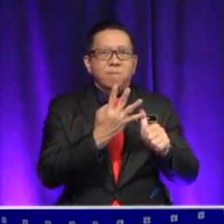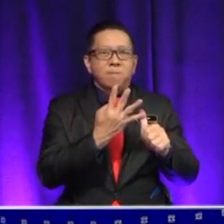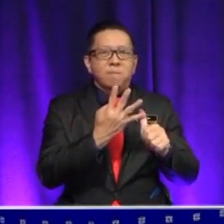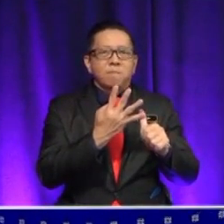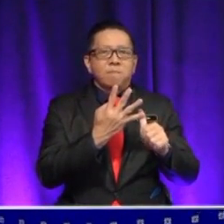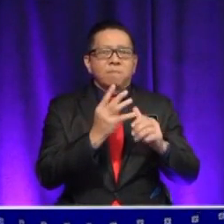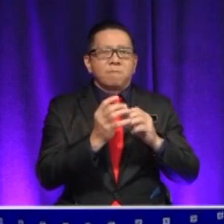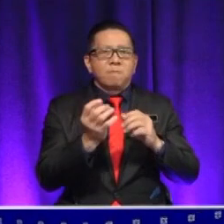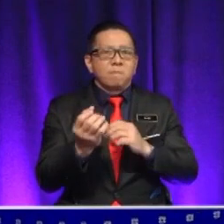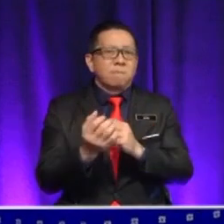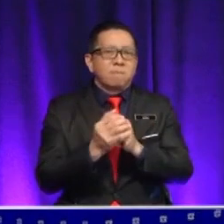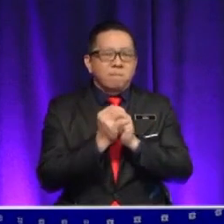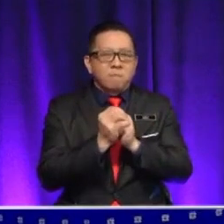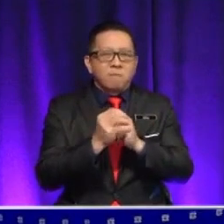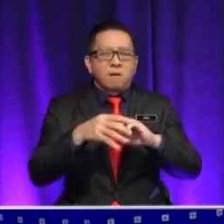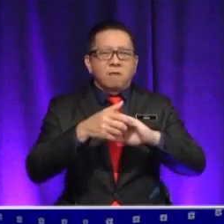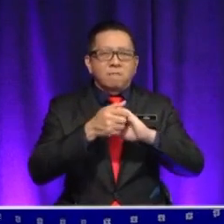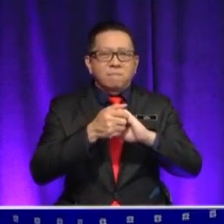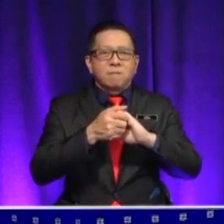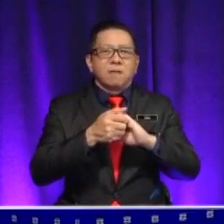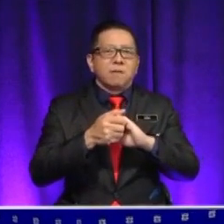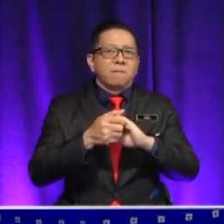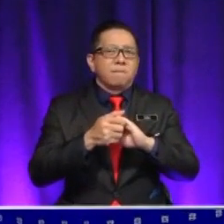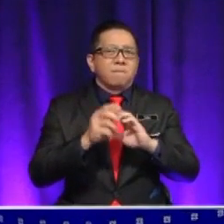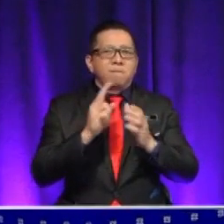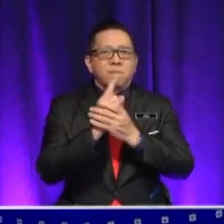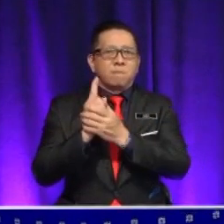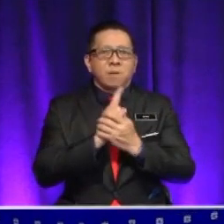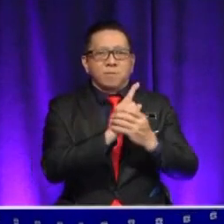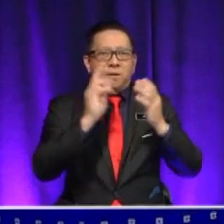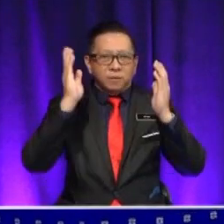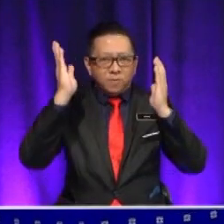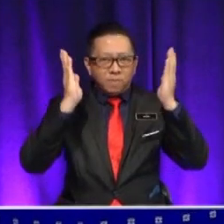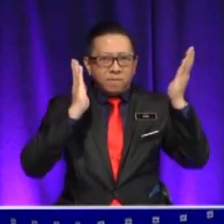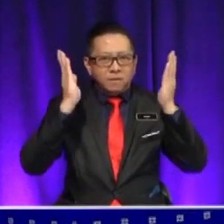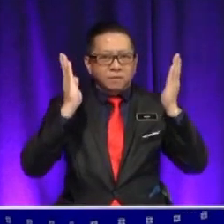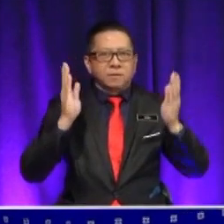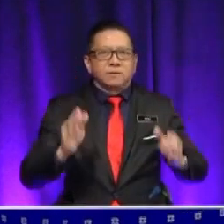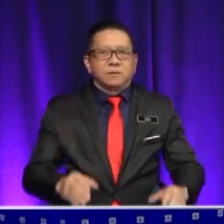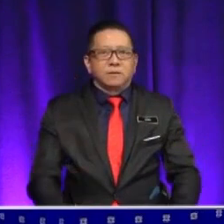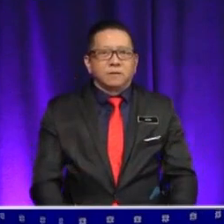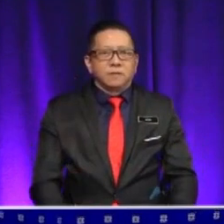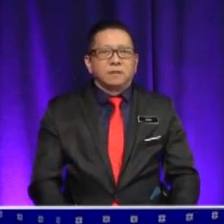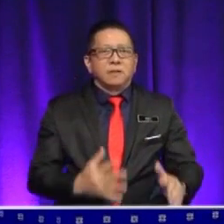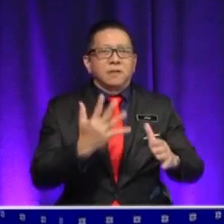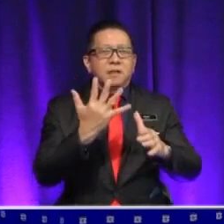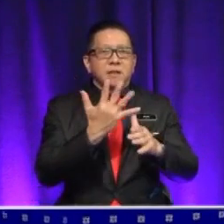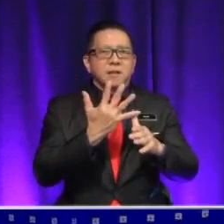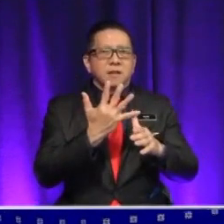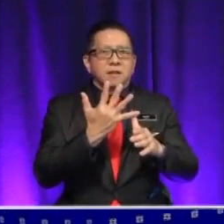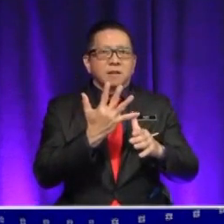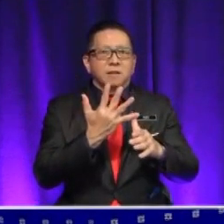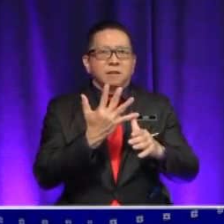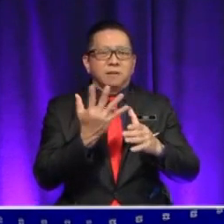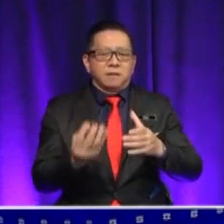perpaduan yang ada di Malaysia. Okey, dan seterusnya kita ada dapat menerapkan juga nilai murni